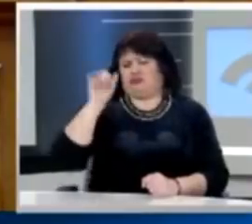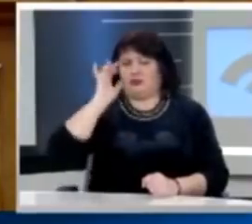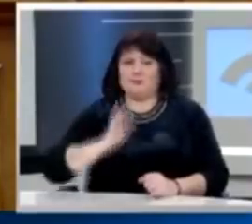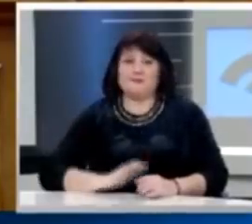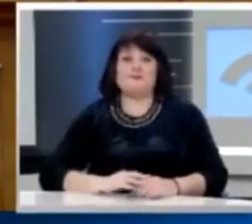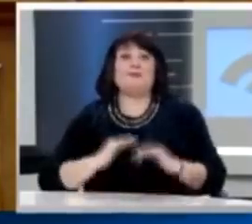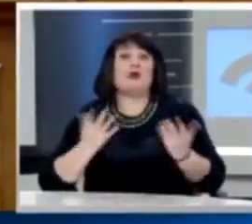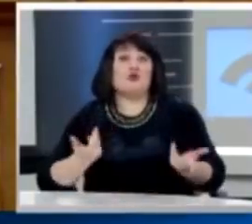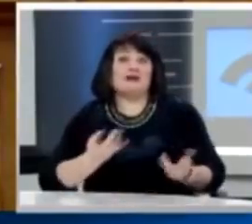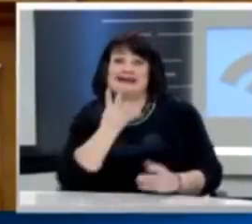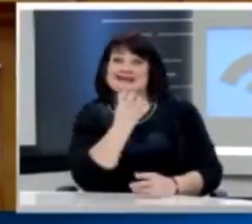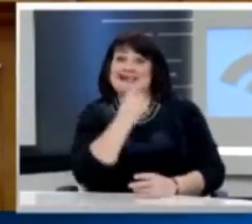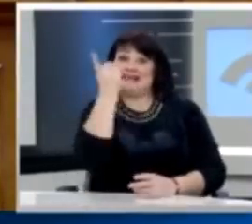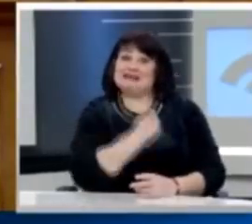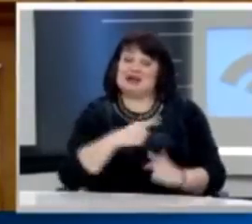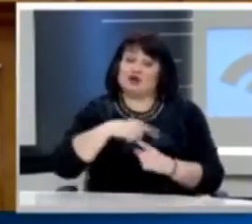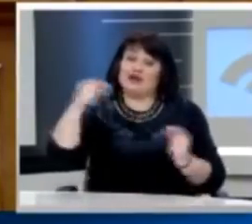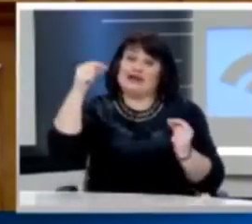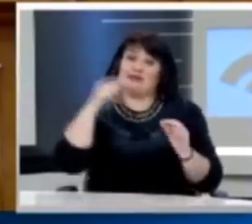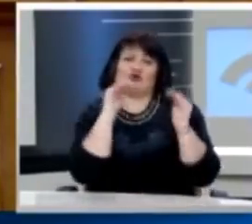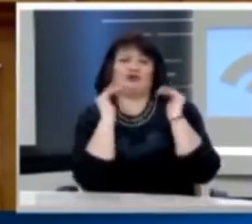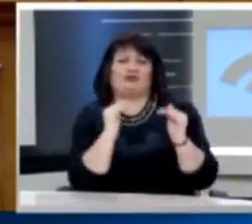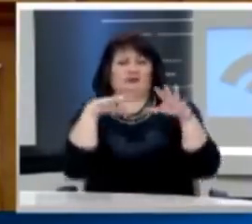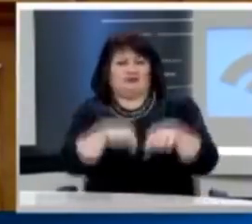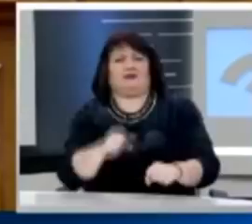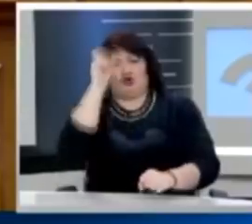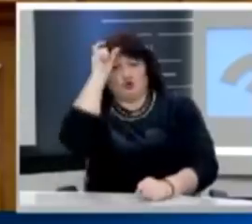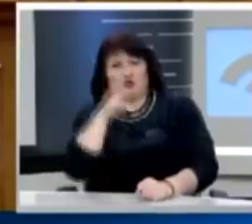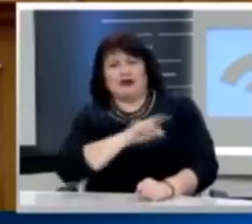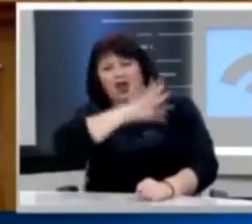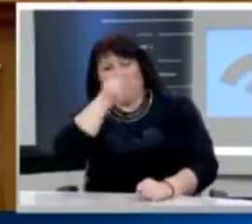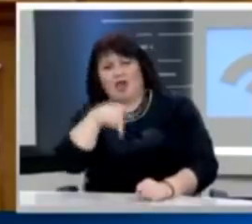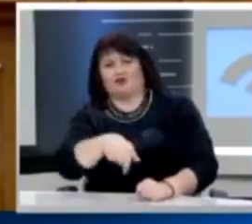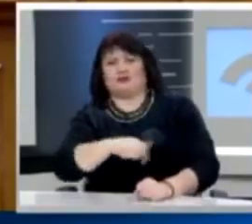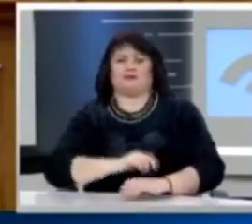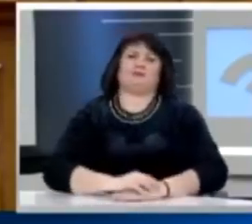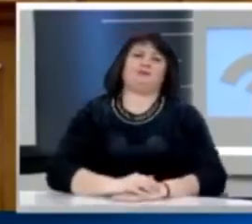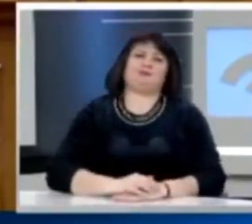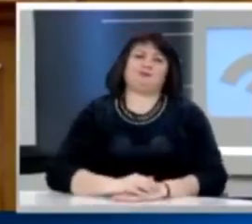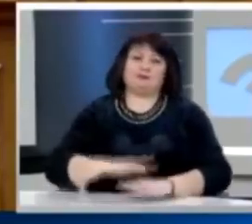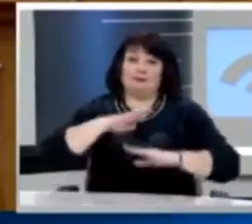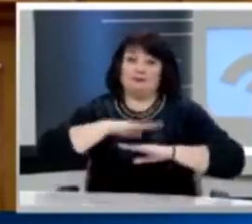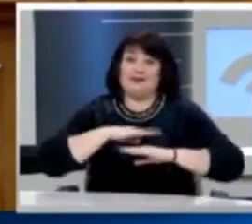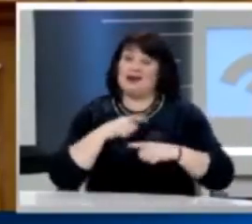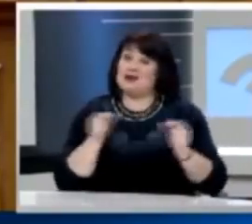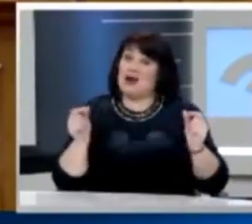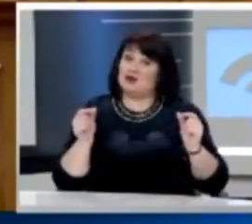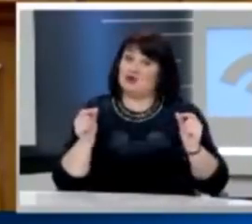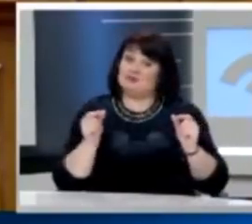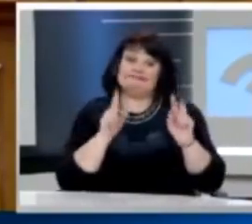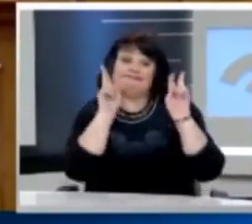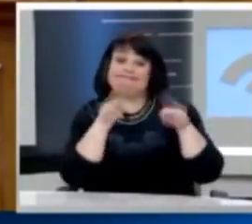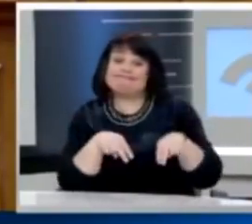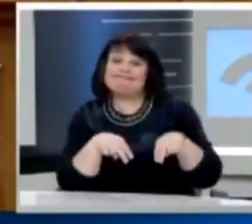την κατοχή του 40% της Κύπρου που συνεχίζεται μέχρι σήμερα. Το ΝΑΤΟ δεν